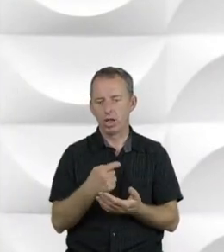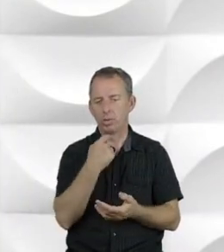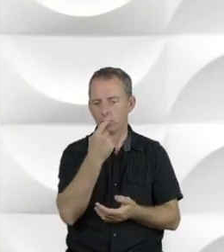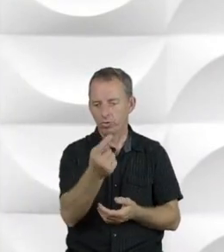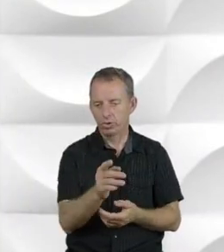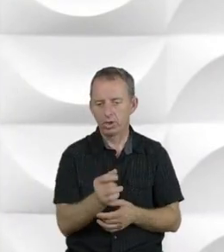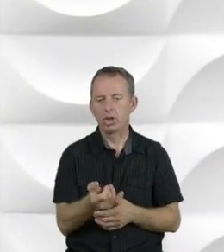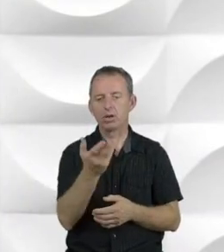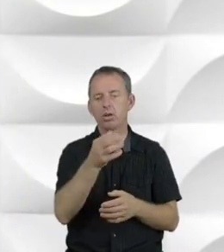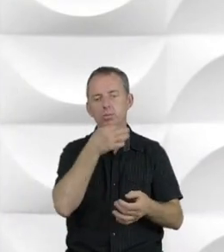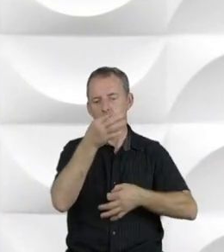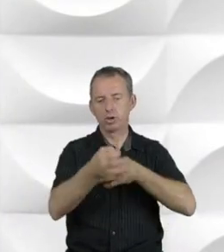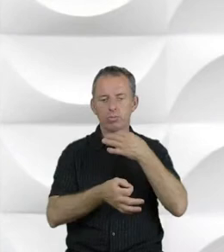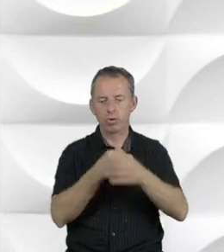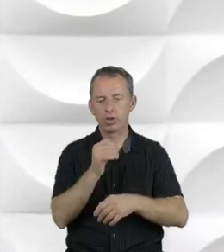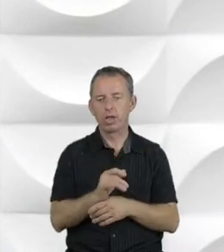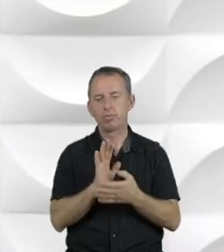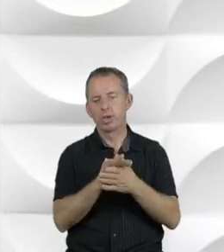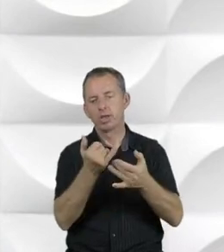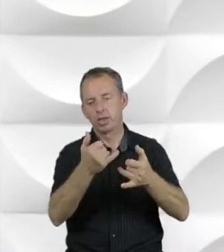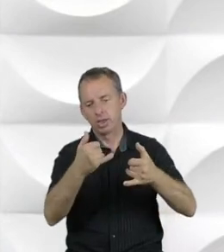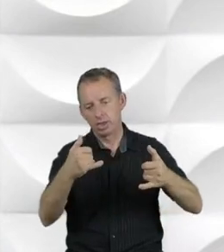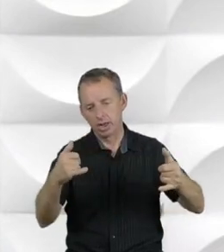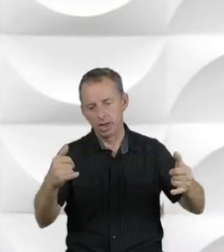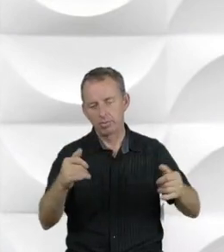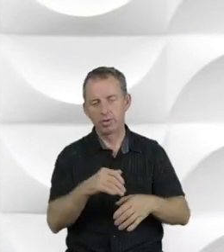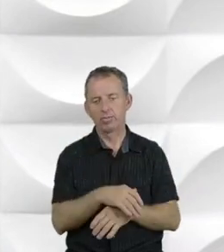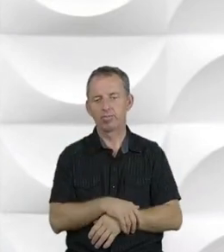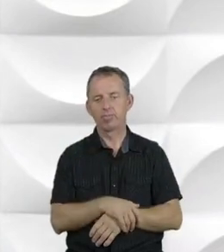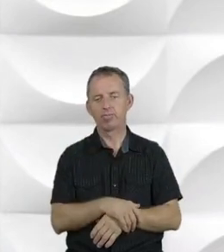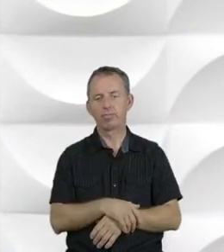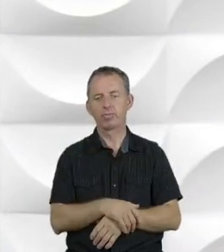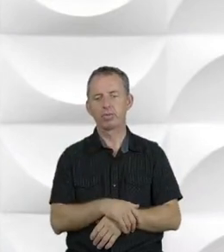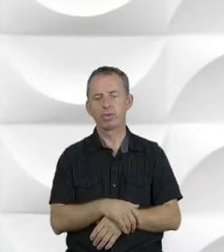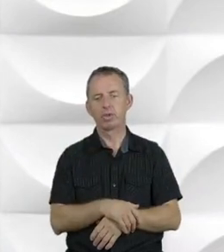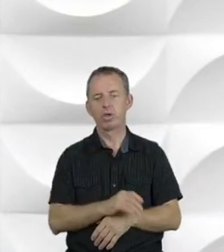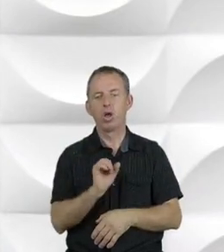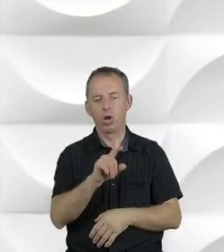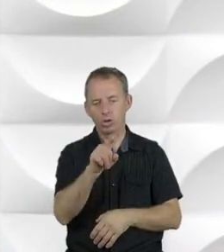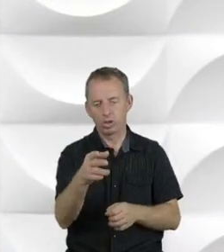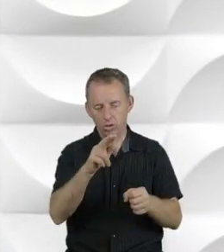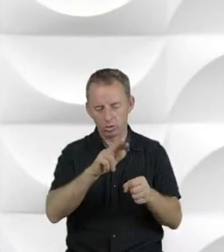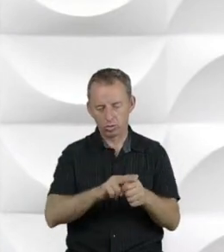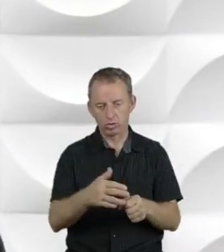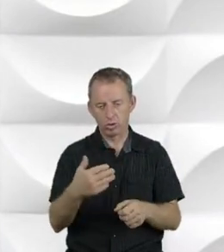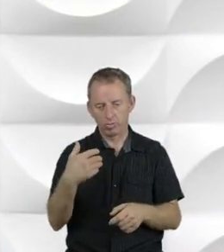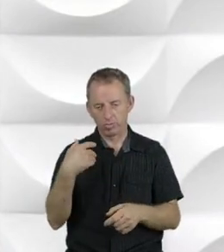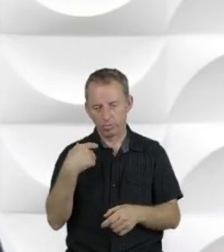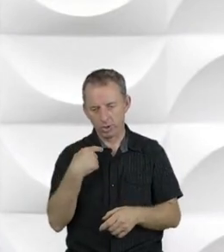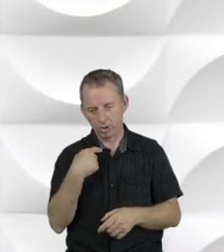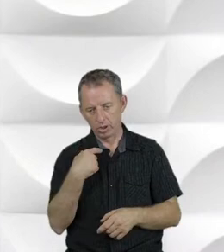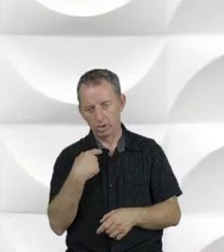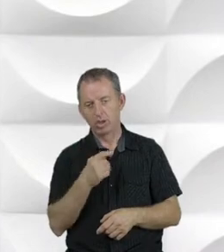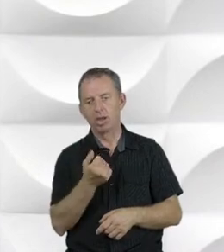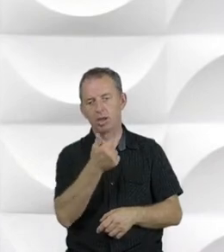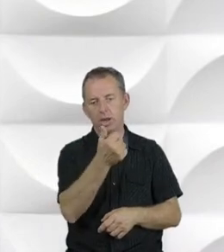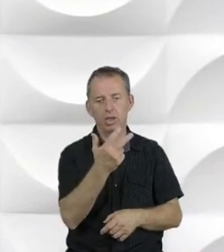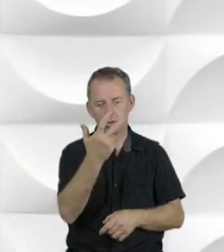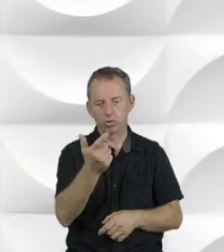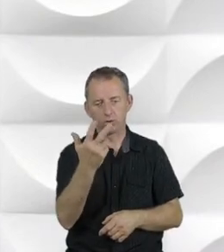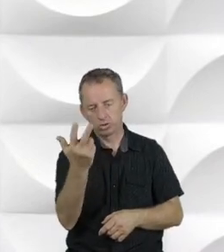temat przypowieści. Między innymi o tych, którzy byli wysłani raz, drugi,